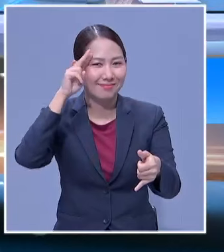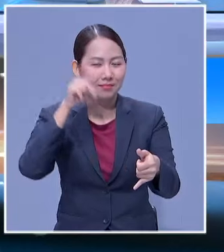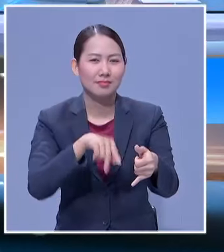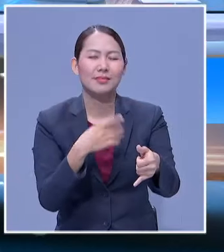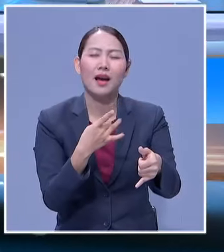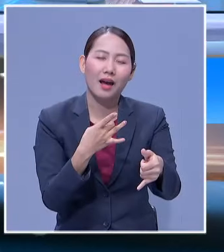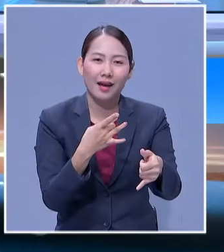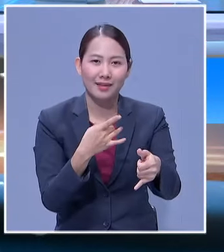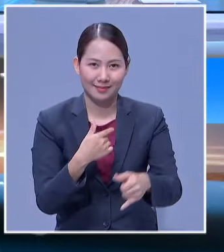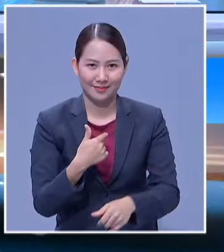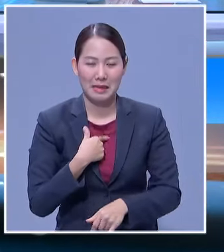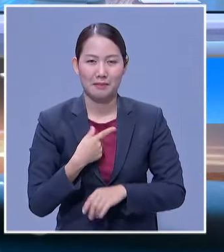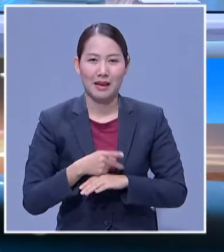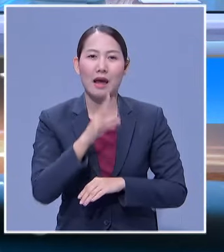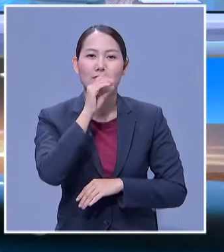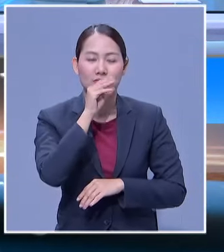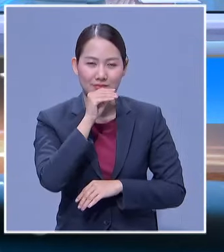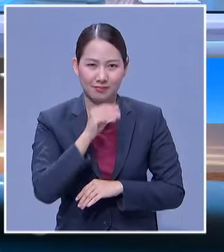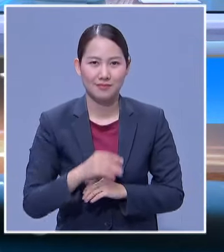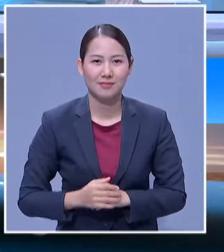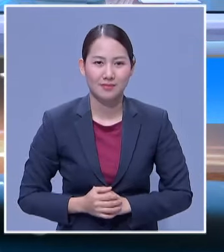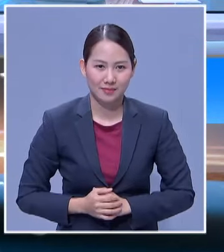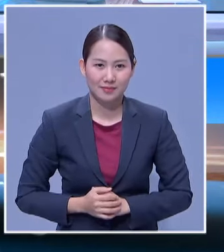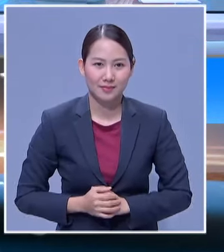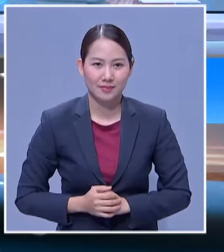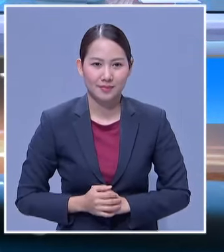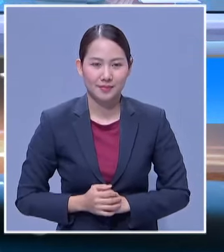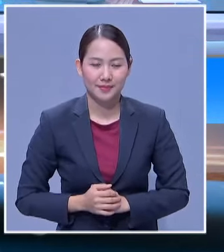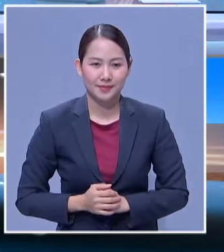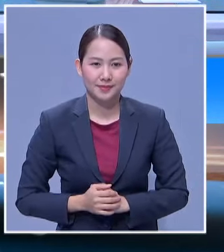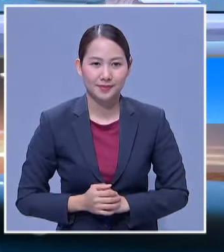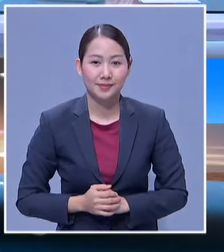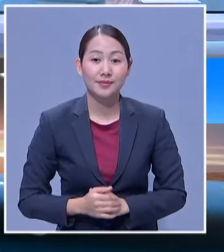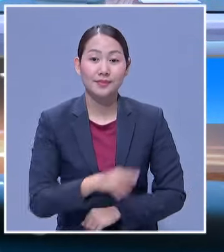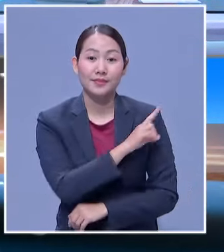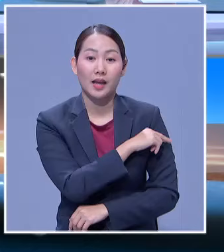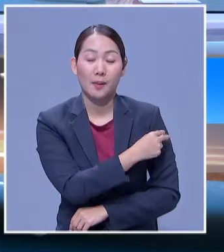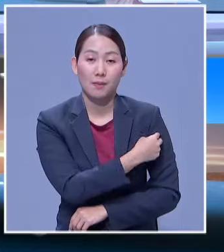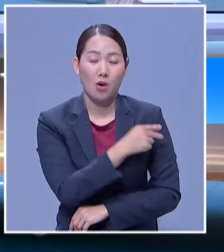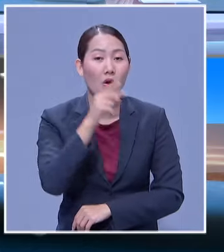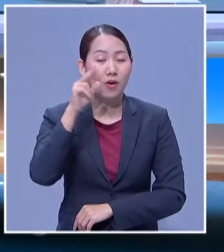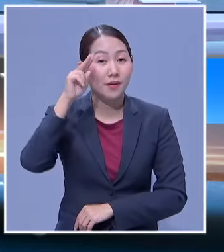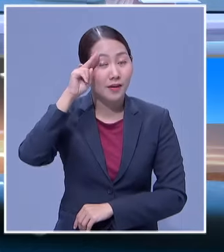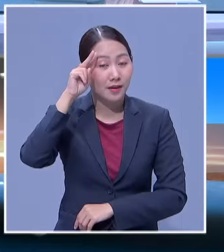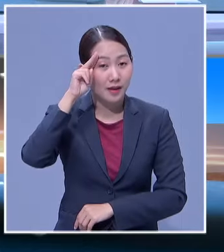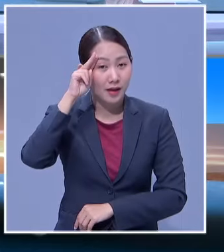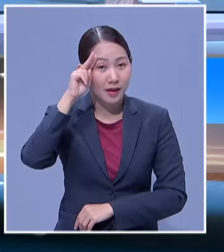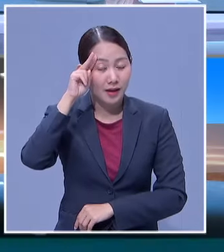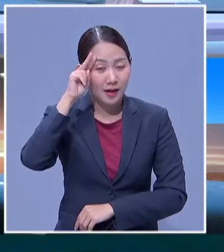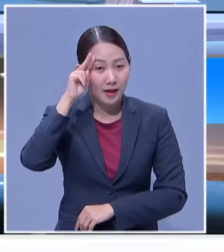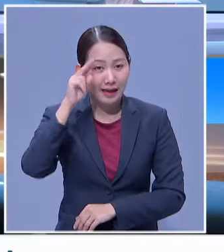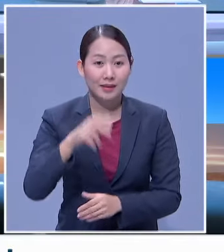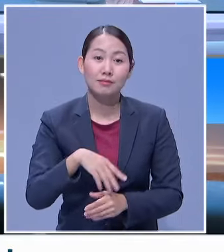นะคะเดี๋ยวเราไปฟังอีกฝั่งนึงบ้างคุณหมอชลนานที่เกิดวิวาทะขึ้นคุณหมอชลนาออกมาให้สัมภาษณ์เหมือนกันบอกว่าว่าชี้แจงนะว่าตัวเองไม่ได้เป็น